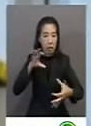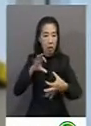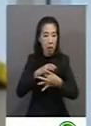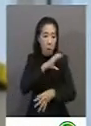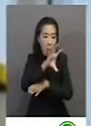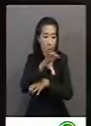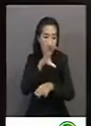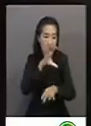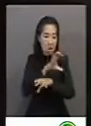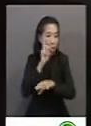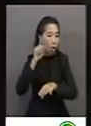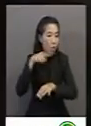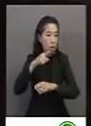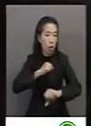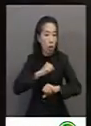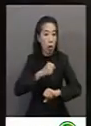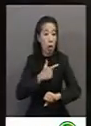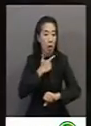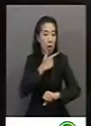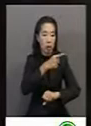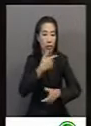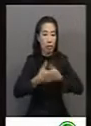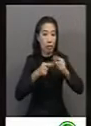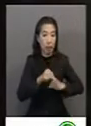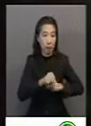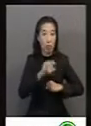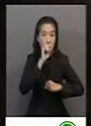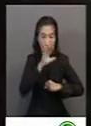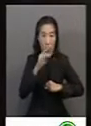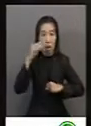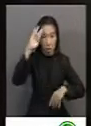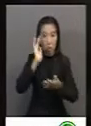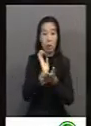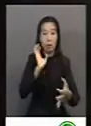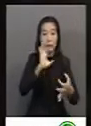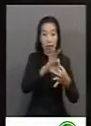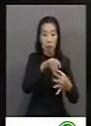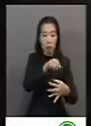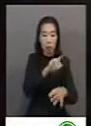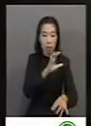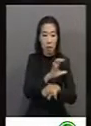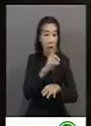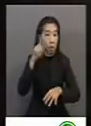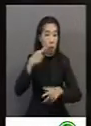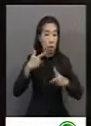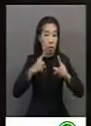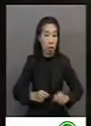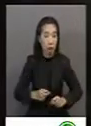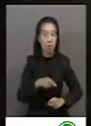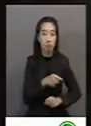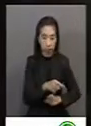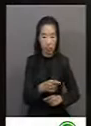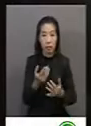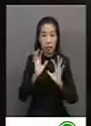องสอนค้าประเวณีซึ่งก็มีการกล่าวหาว่ามีตำรวจเกี่ยวข้องในการบังคับคดีให้เด็กสาวค้าประเวณีด้วยที่สำ